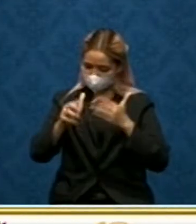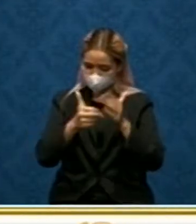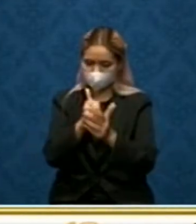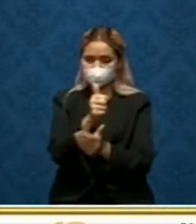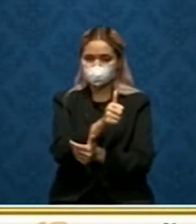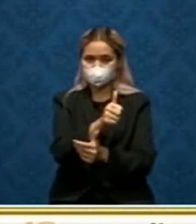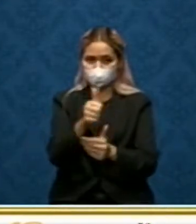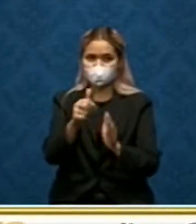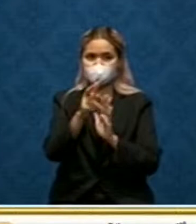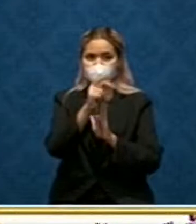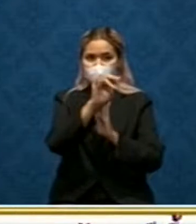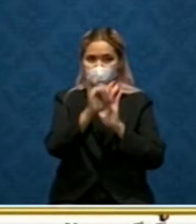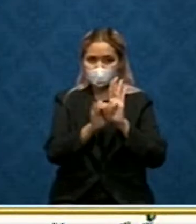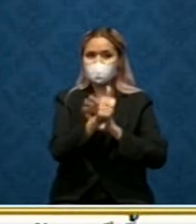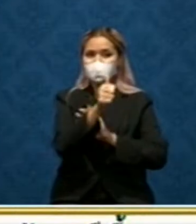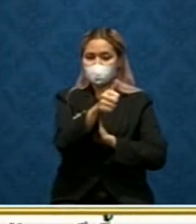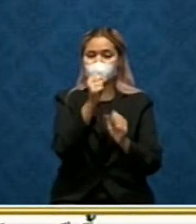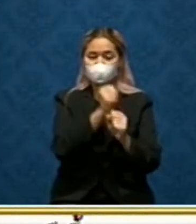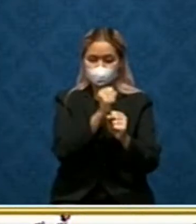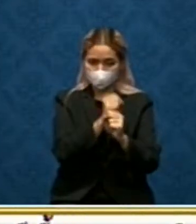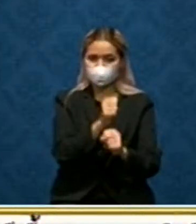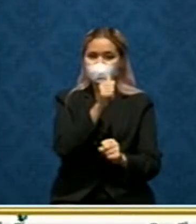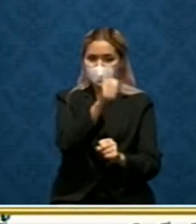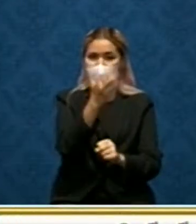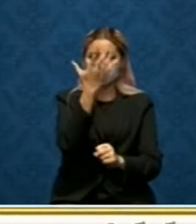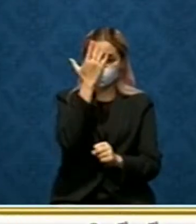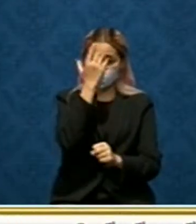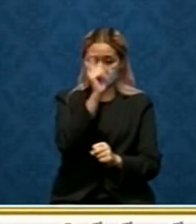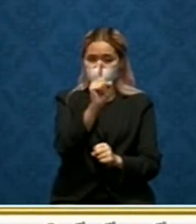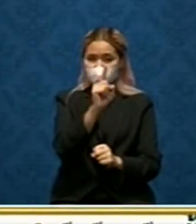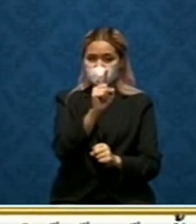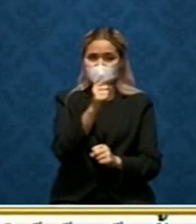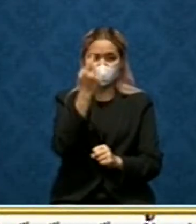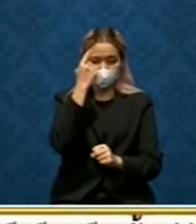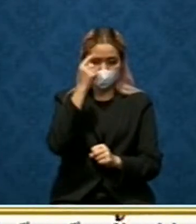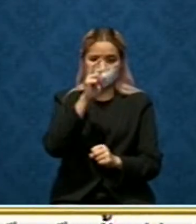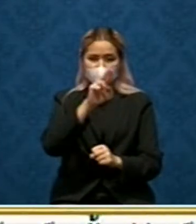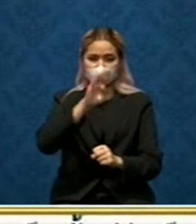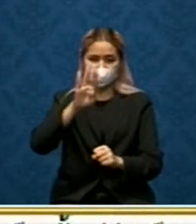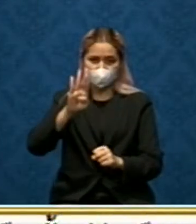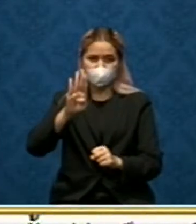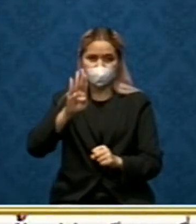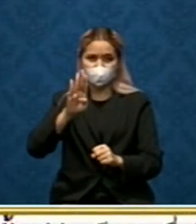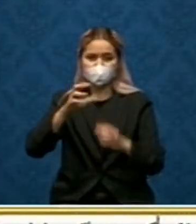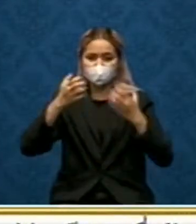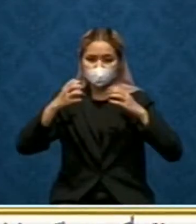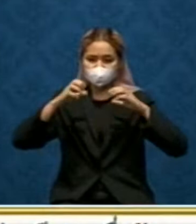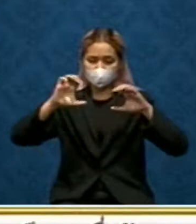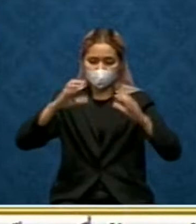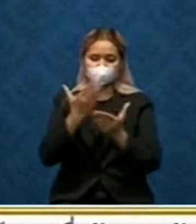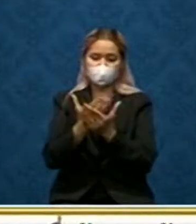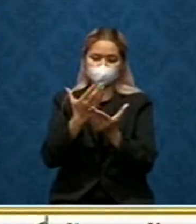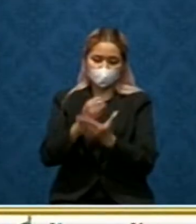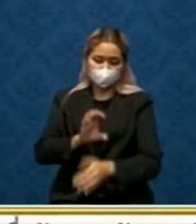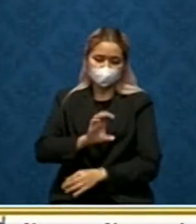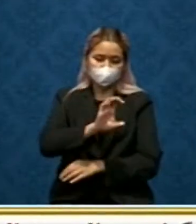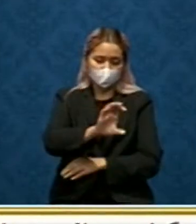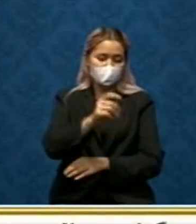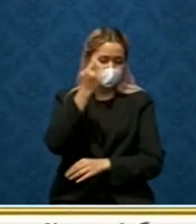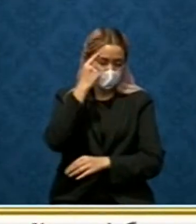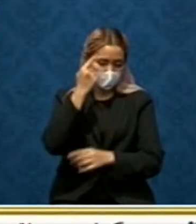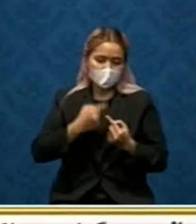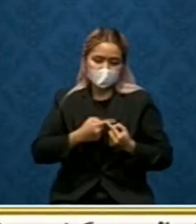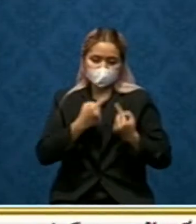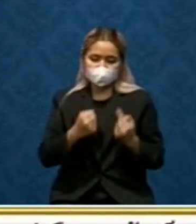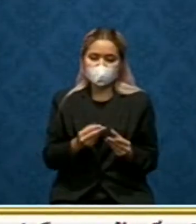ดี นโยบายนี้ดี ควรทำมัจะได้ทำให้ระบบรฐการดีปรับ การลงทุนมัก็จะเกิดนกลงทุนเขาก็จะปืม